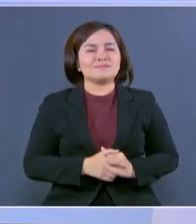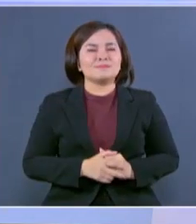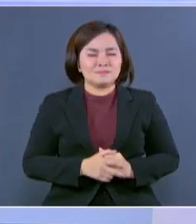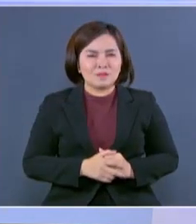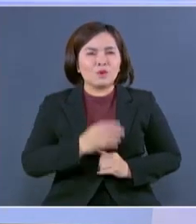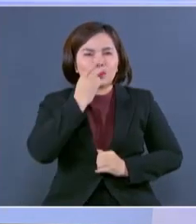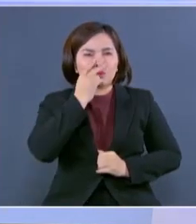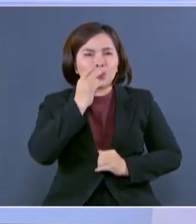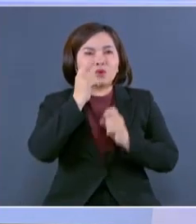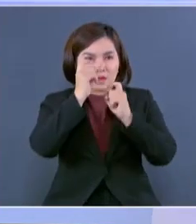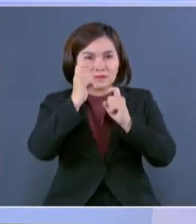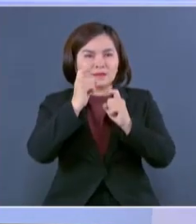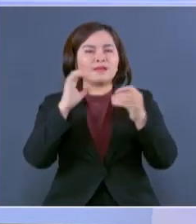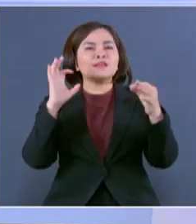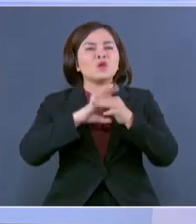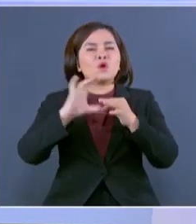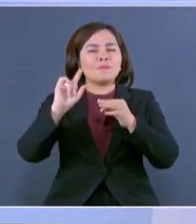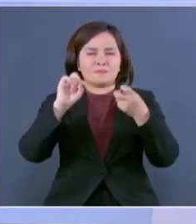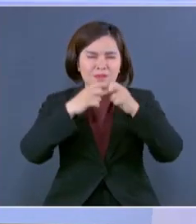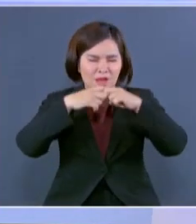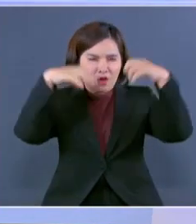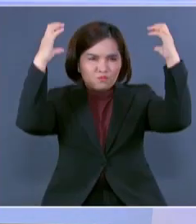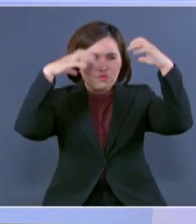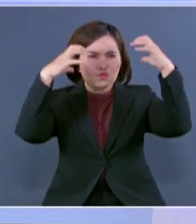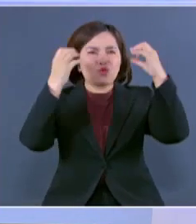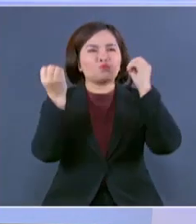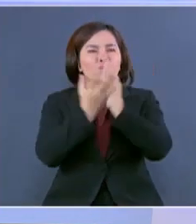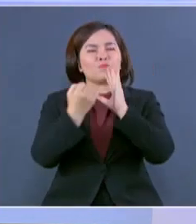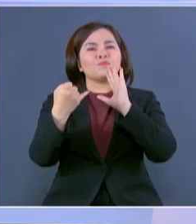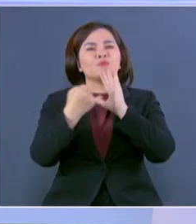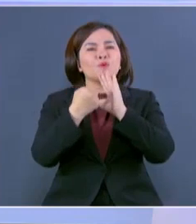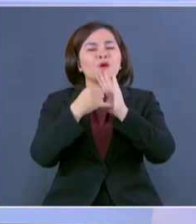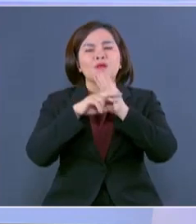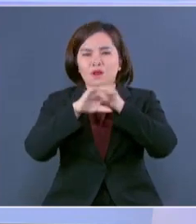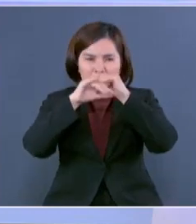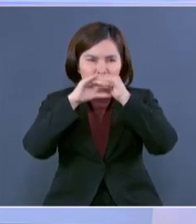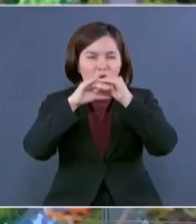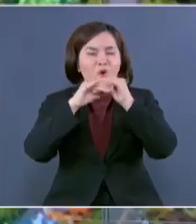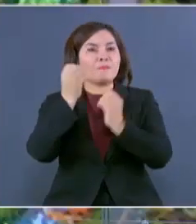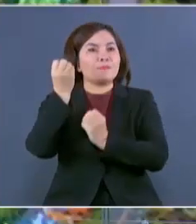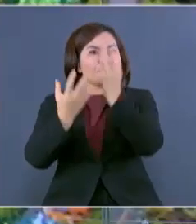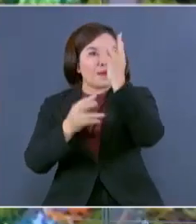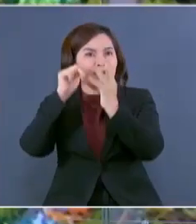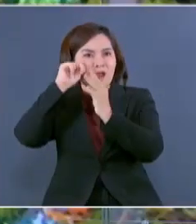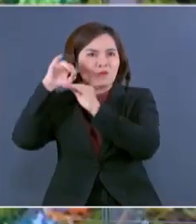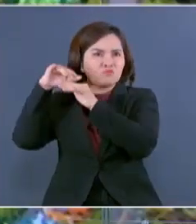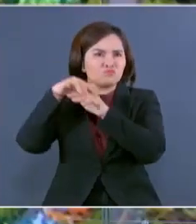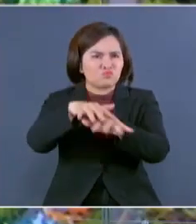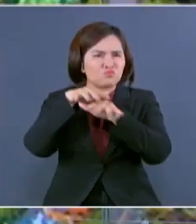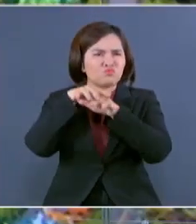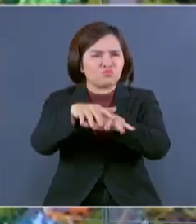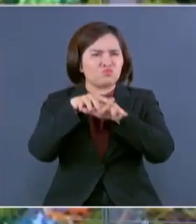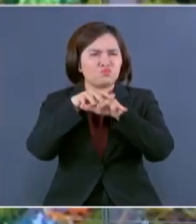คุณผู้ชมครับไปดูอันตรายที่เกิดขึ้นจากฝนตกหนักในช่วงนี้ครับที่ระยองเองน้ำป่าไหลหลากลงมาที่น้ำตกเขาชะเมาครับต